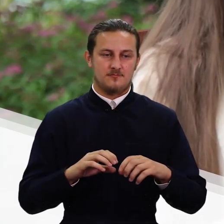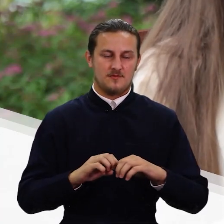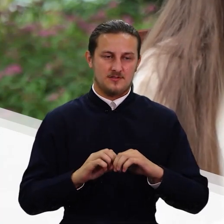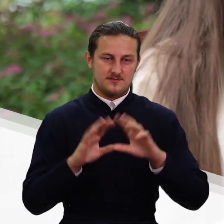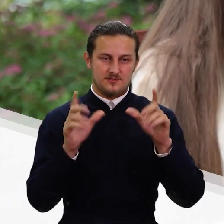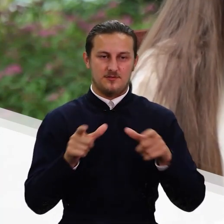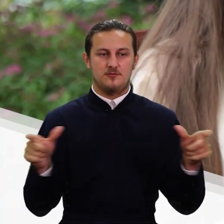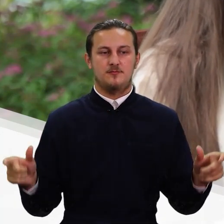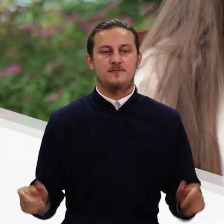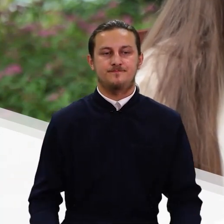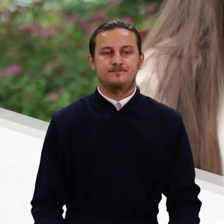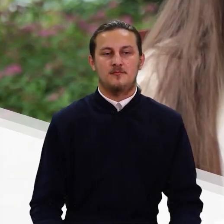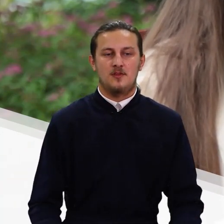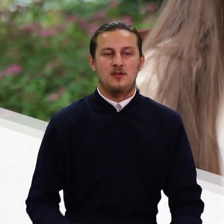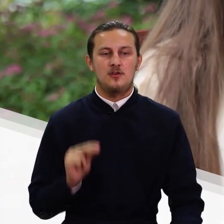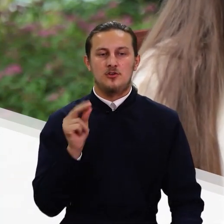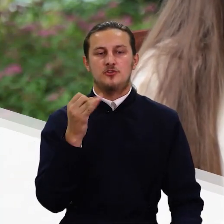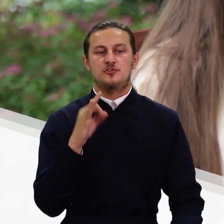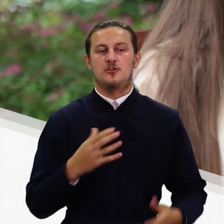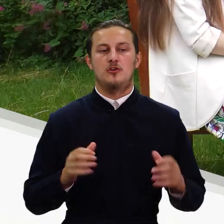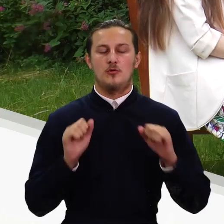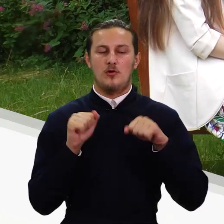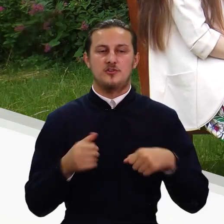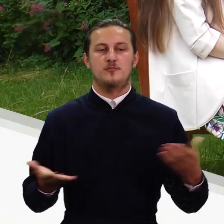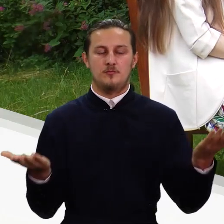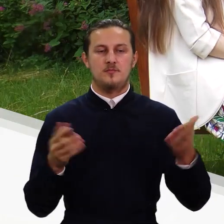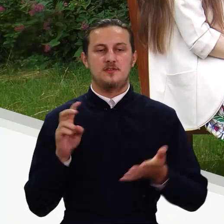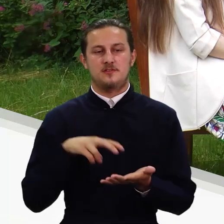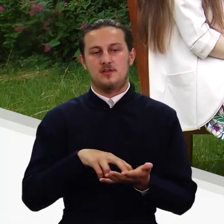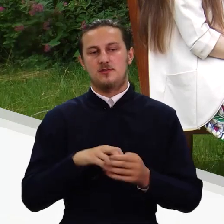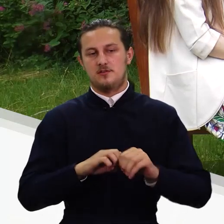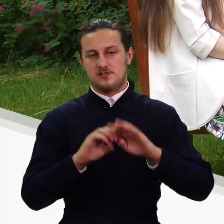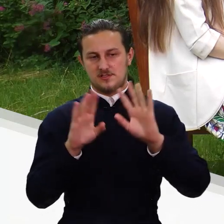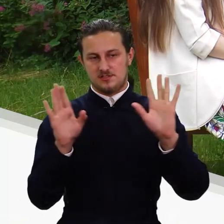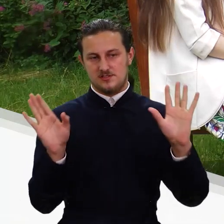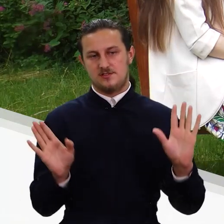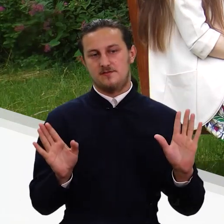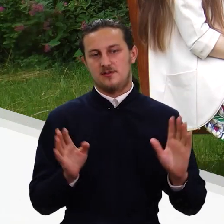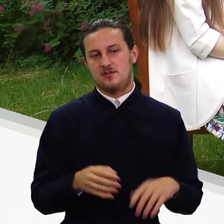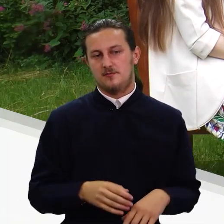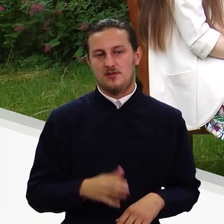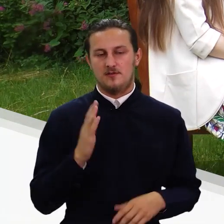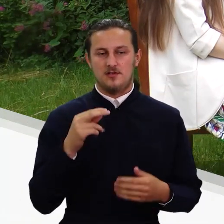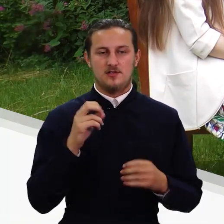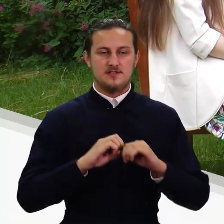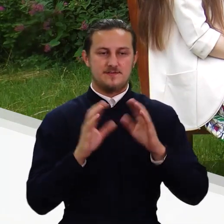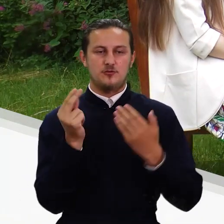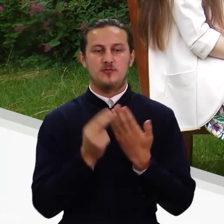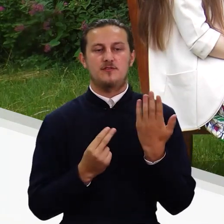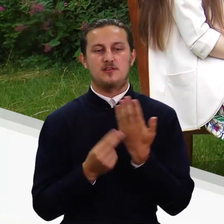святим? Чи ми маємо на це от повноцінний шанс? Господь нам в Євангелії говорить чітко, прямо і